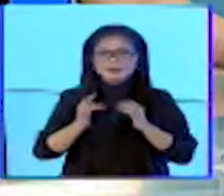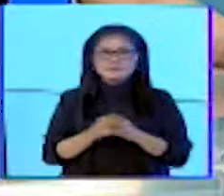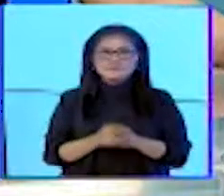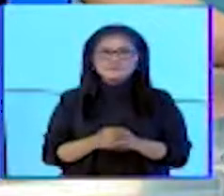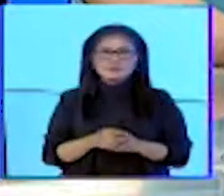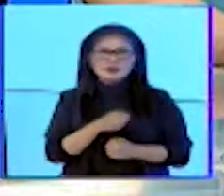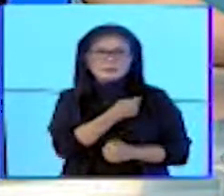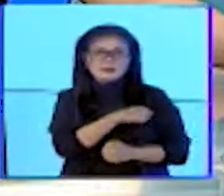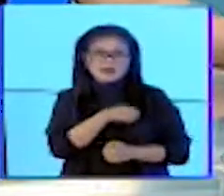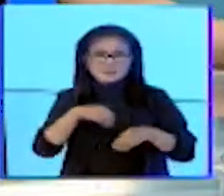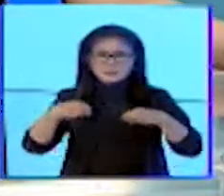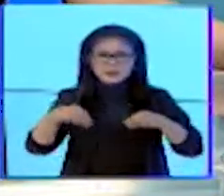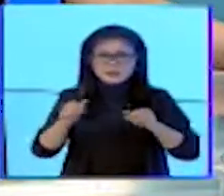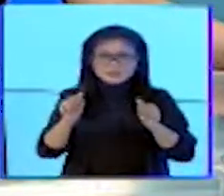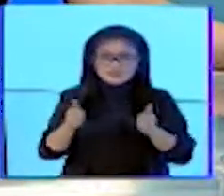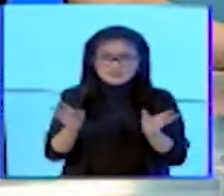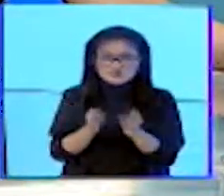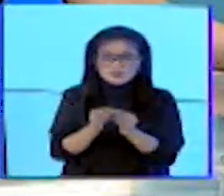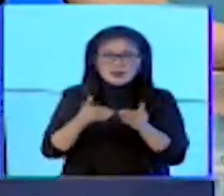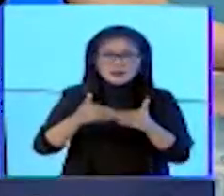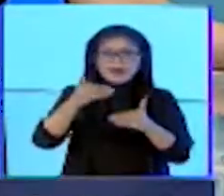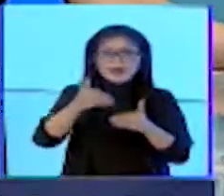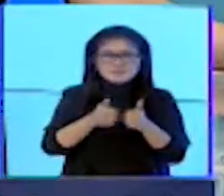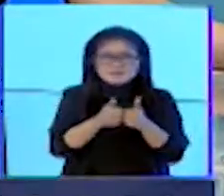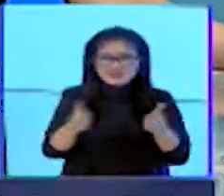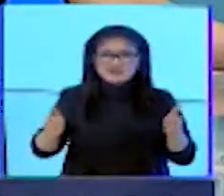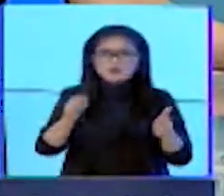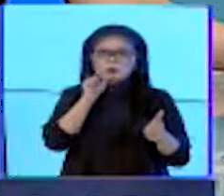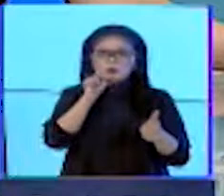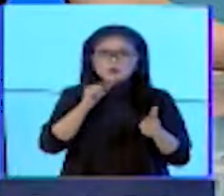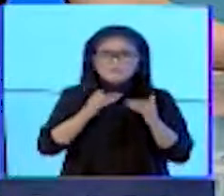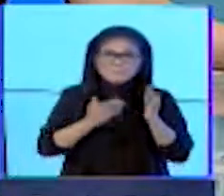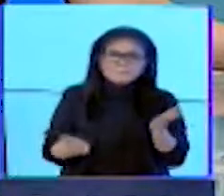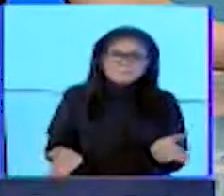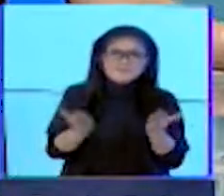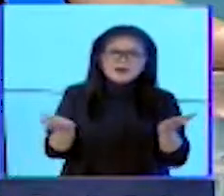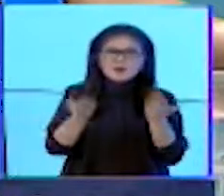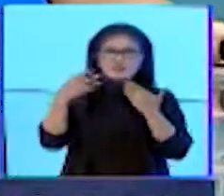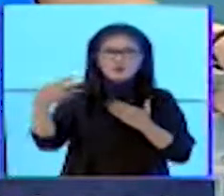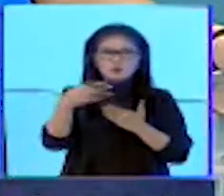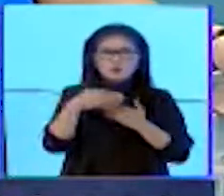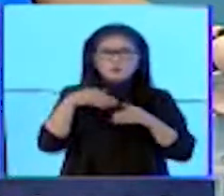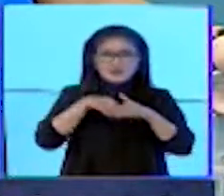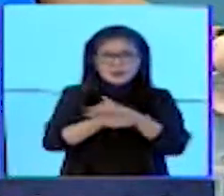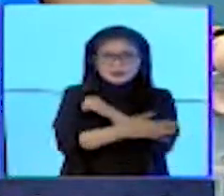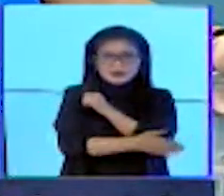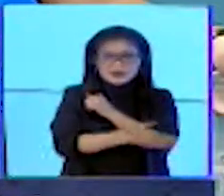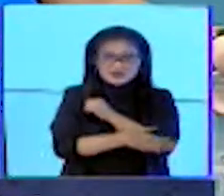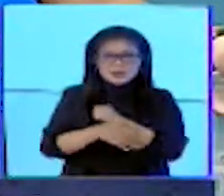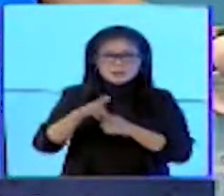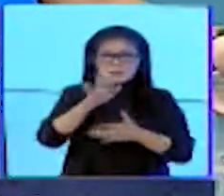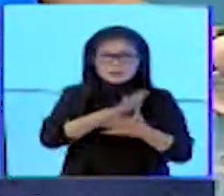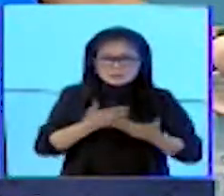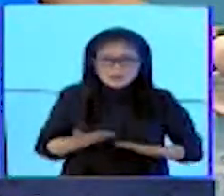Pemirsa, Kementerian Perdagangan telah menyiapkan sejumlah langkah strategis untuk membangkitkan perekonomian dalam negeri di era kenormalan baru. Salah